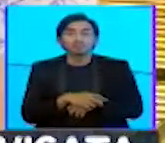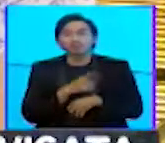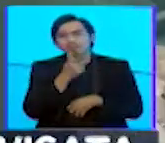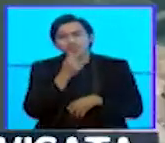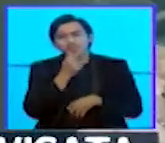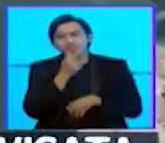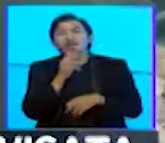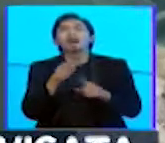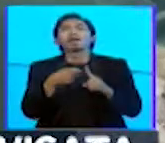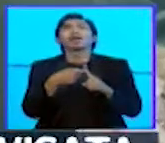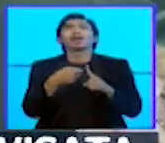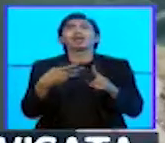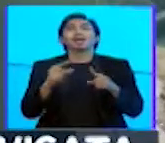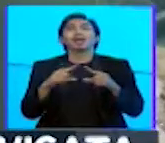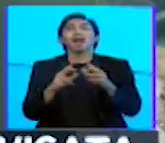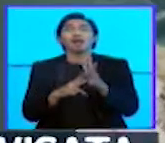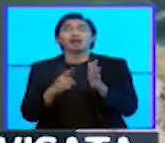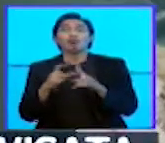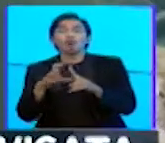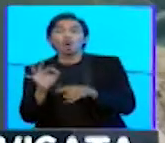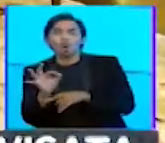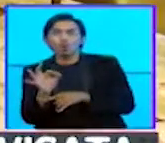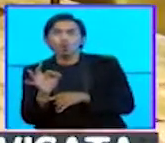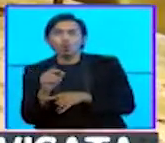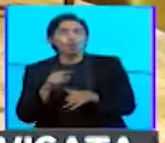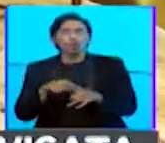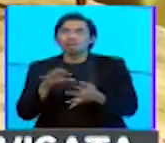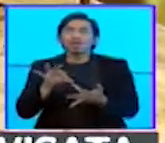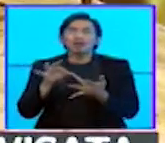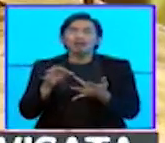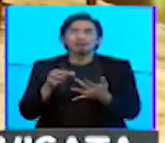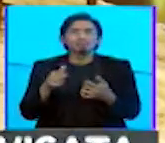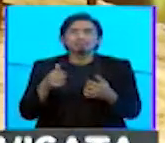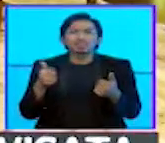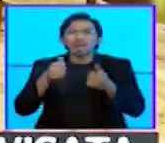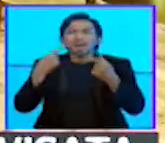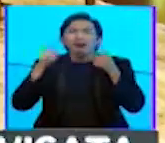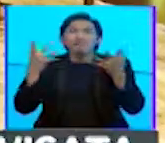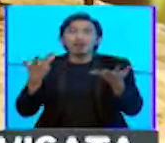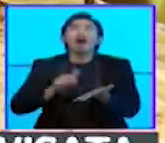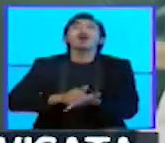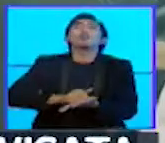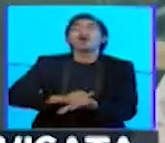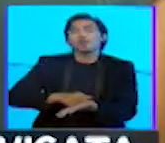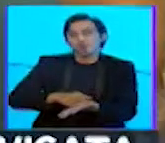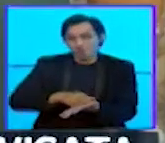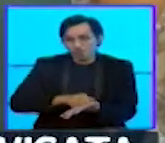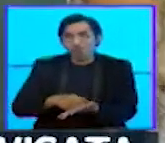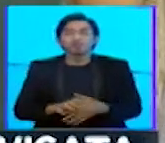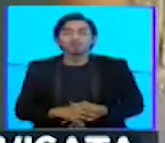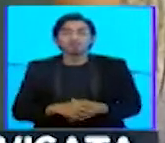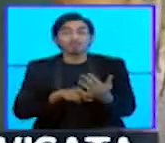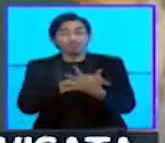Karedok. Itu kalau di lalap. Ini, yang paling lebih dikenal. Gado-gado. Gado-gado. Lima ini yang akan kita kemas dengan